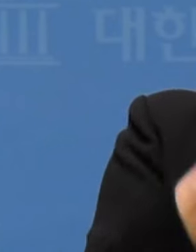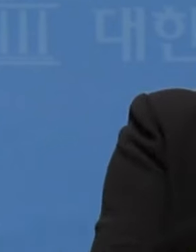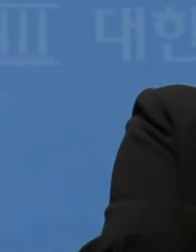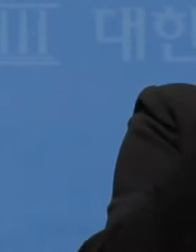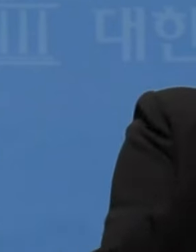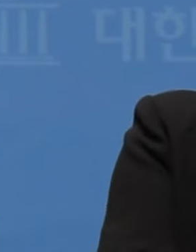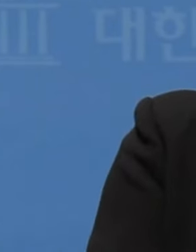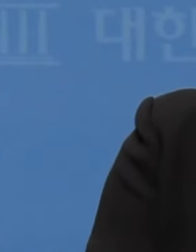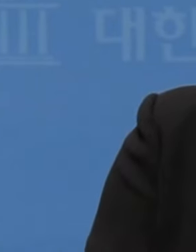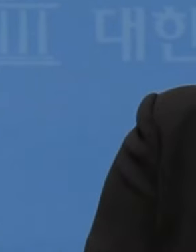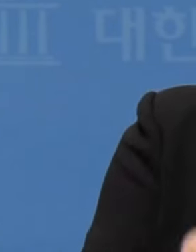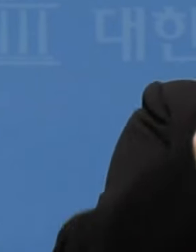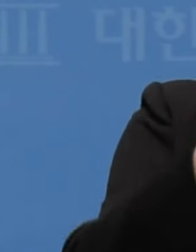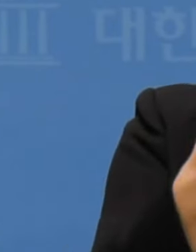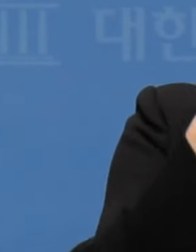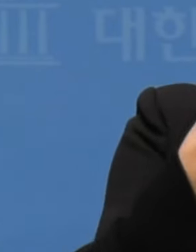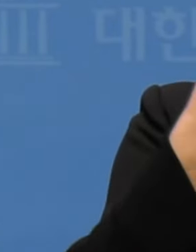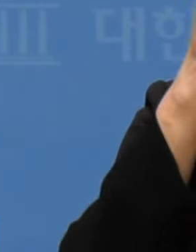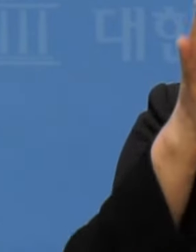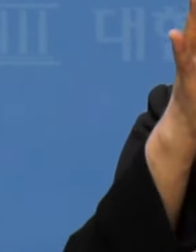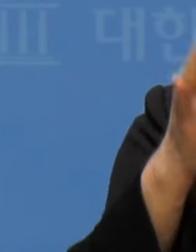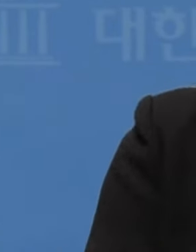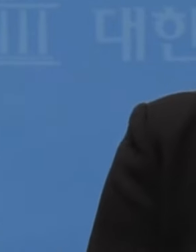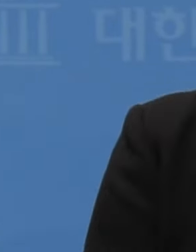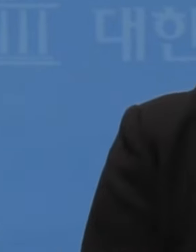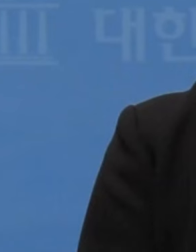가장 중요한 두 가지는 생명과 재산입니다.